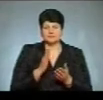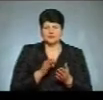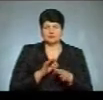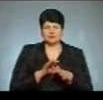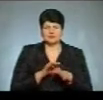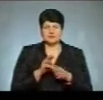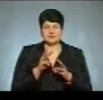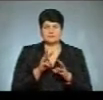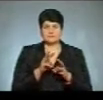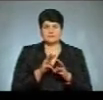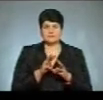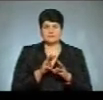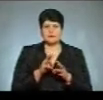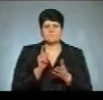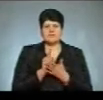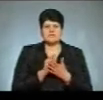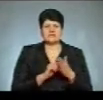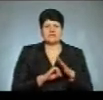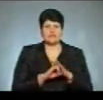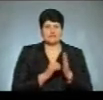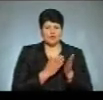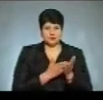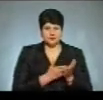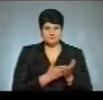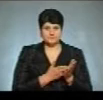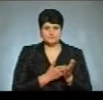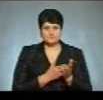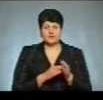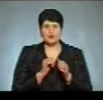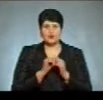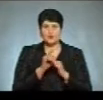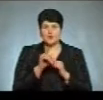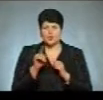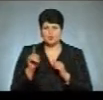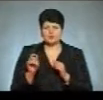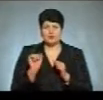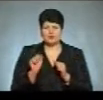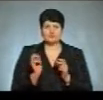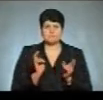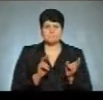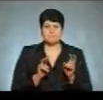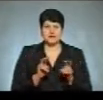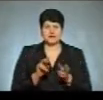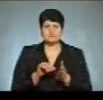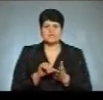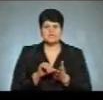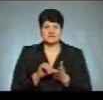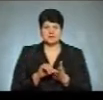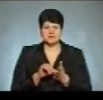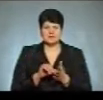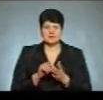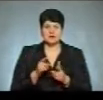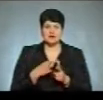через Мінсоцполітики і через Пенсійний фонд. Тобто до кожного може прийти представник